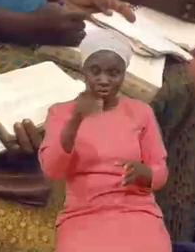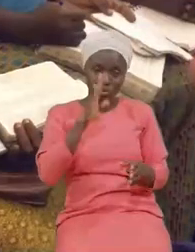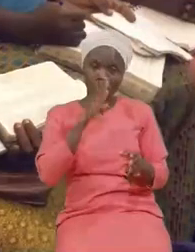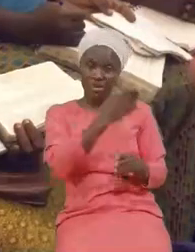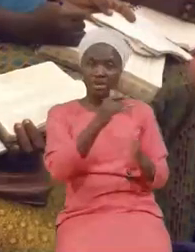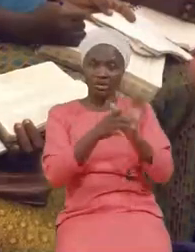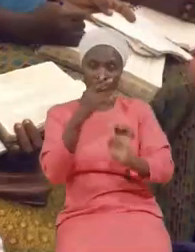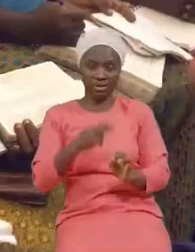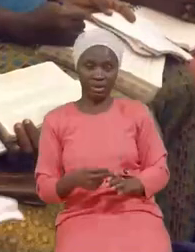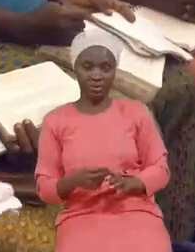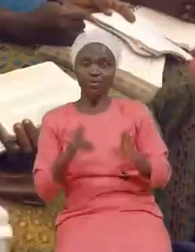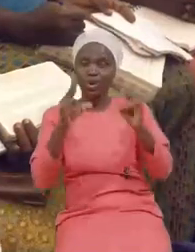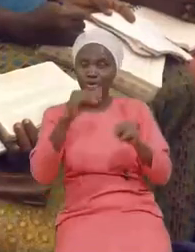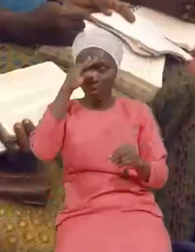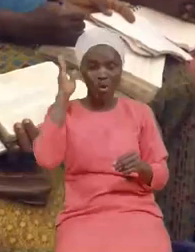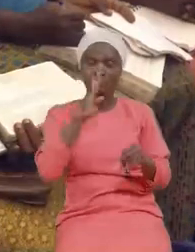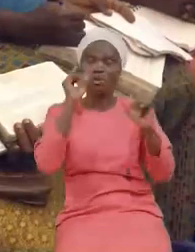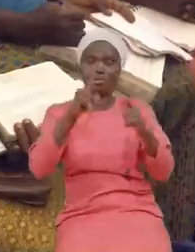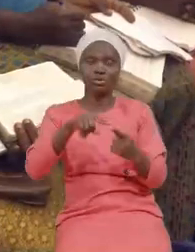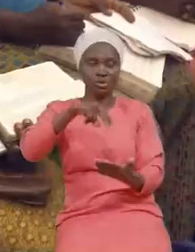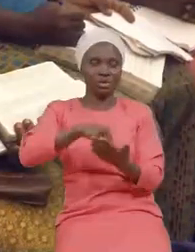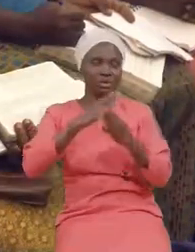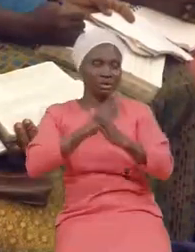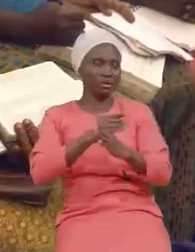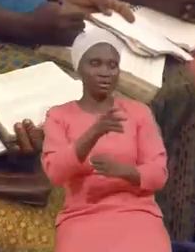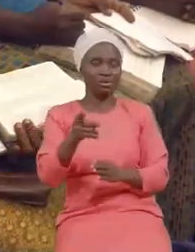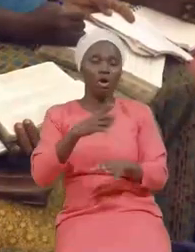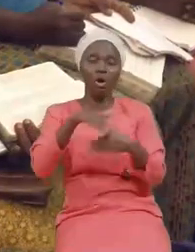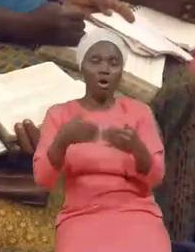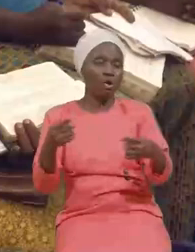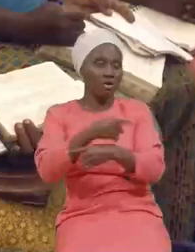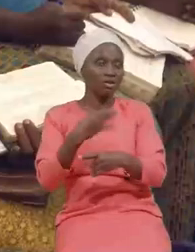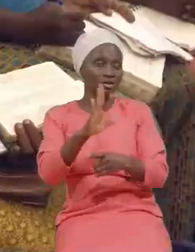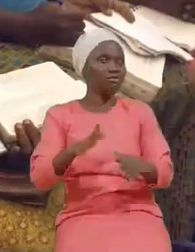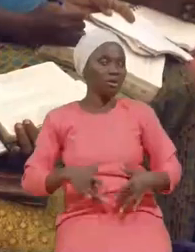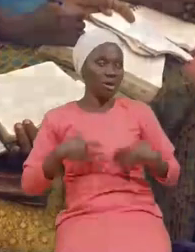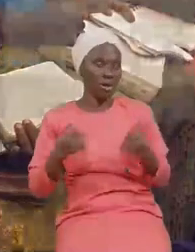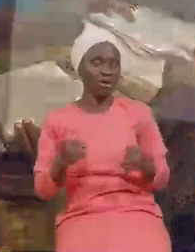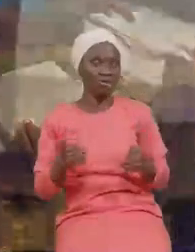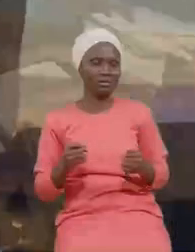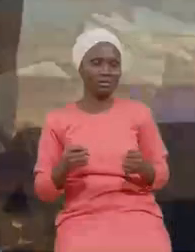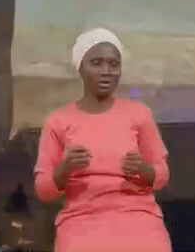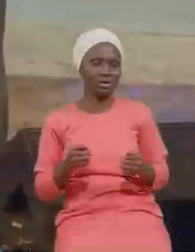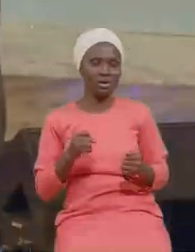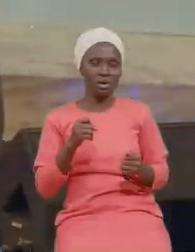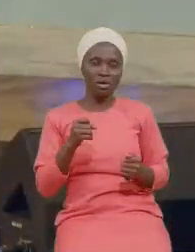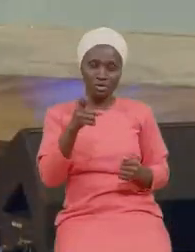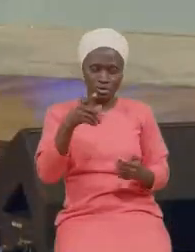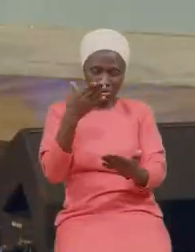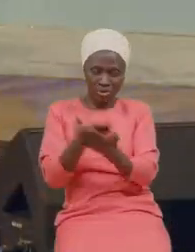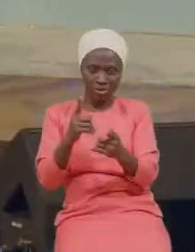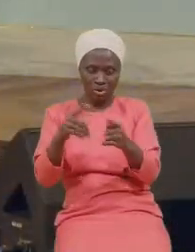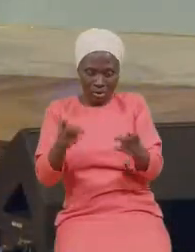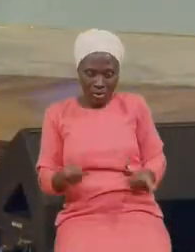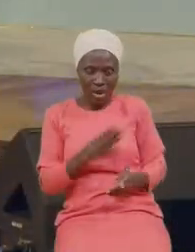nul ne tiendra devant toi tant que tu vivras vous êtes arrivés quelque part vous avez plein implanté l'église là-bas